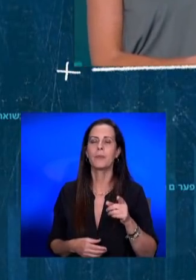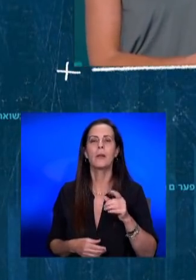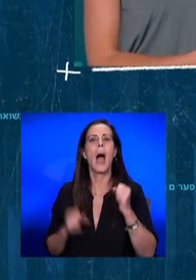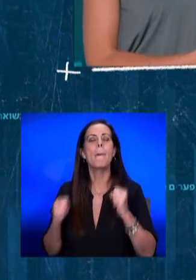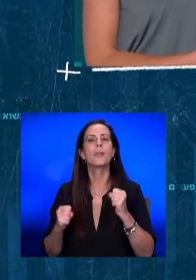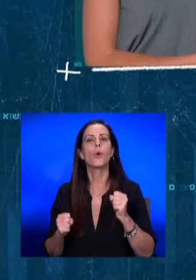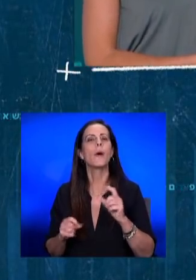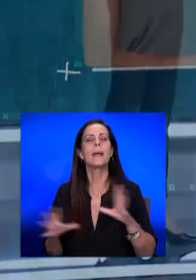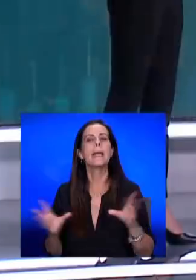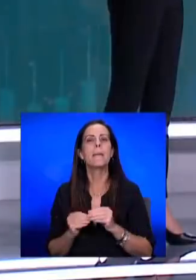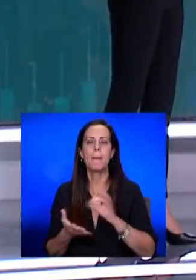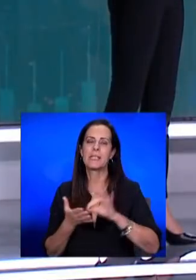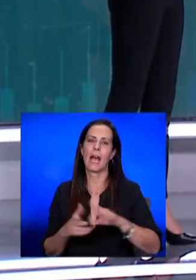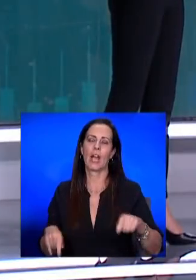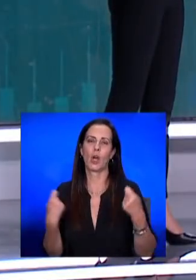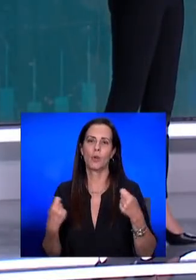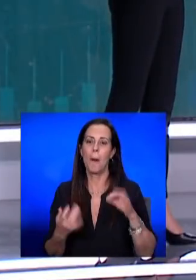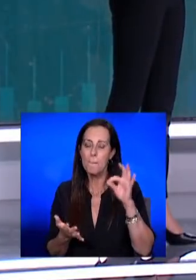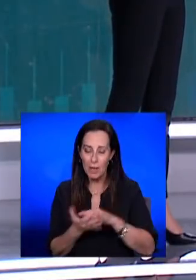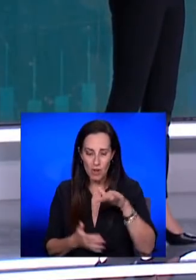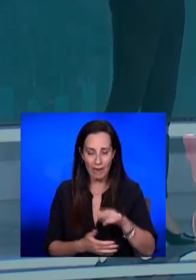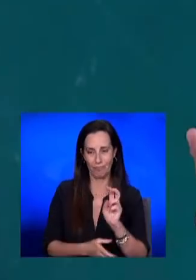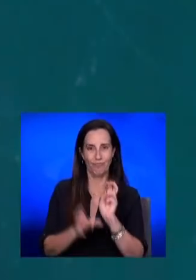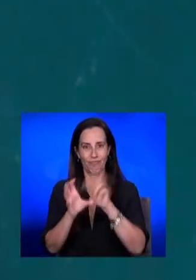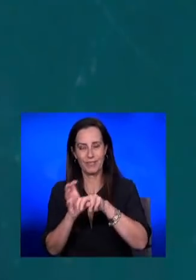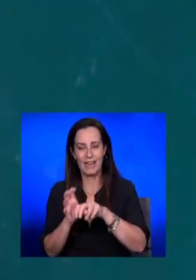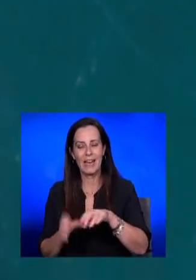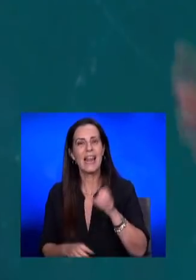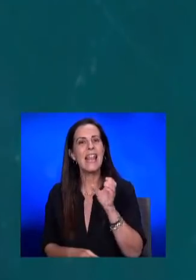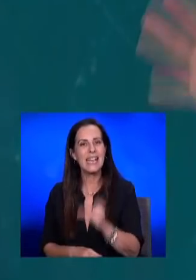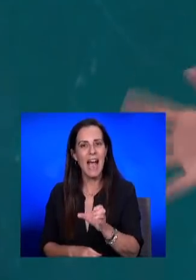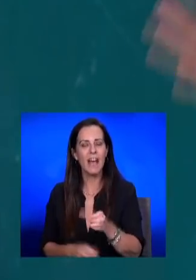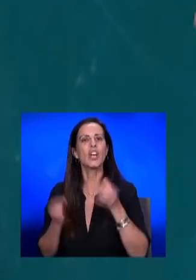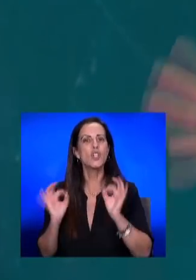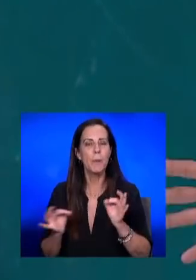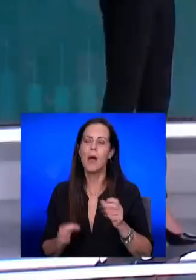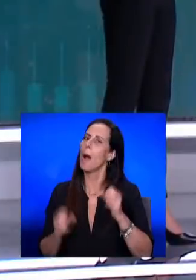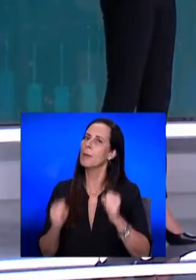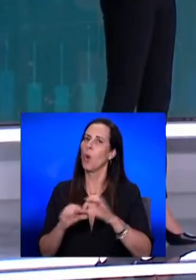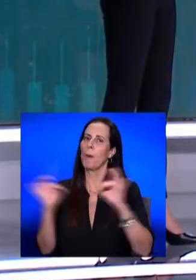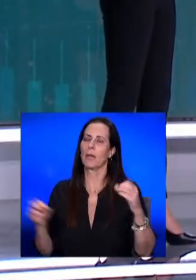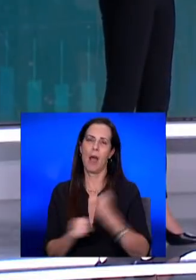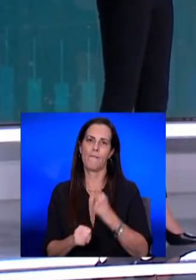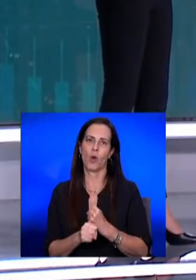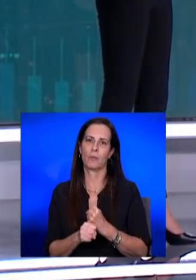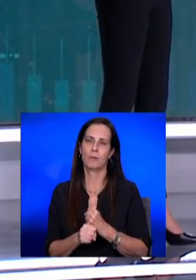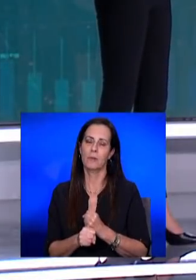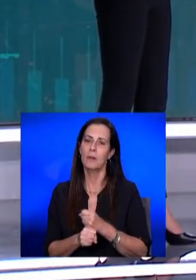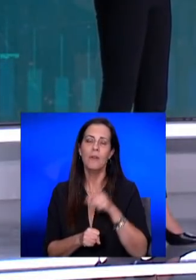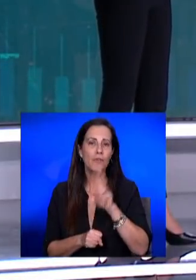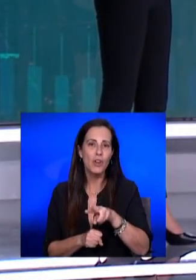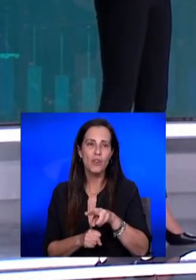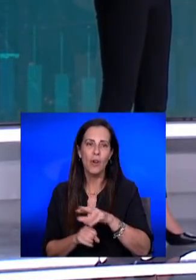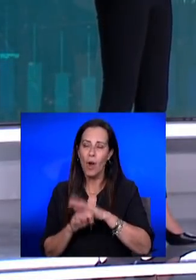הזה הוא באמצעות משרד החינוך. ברגע שהילד נכנס למערכת החינוך באופן רשמית, הביטוח חל עליו וחל עליו